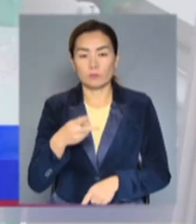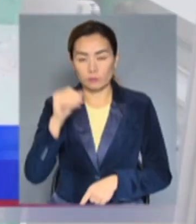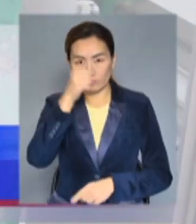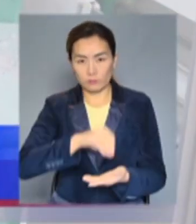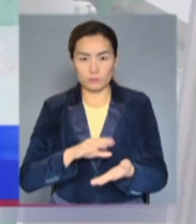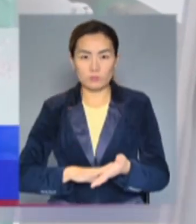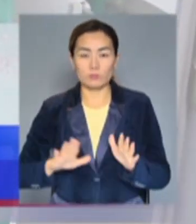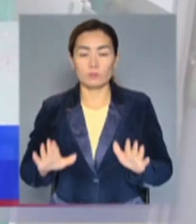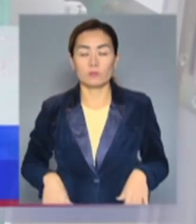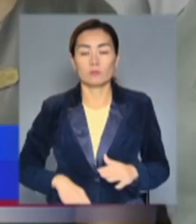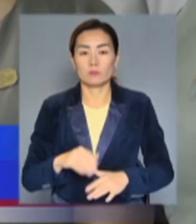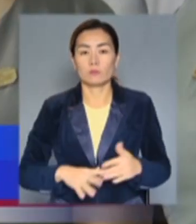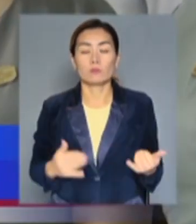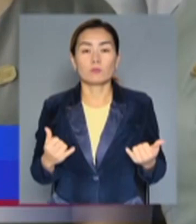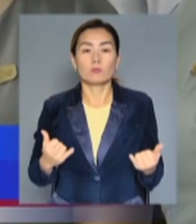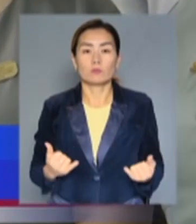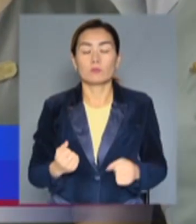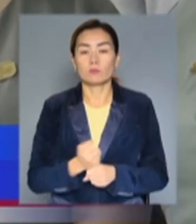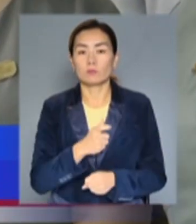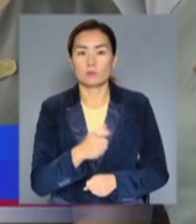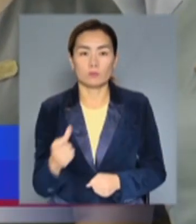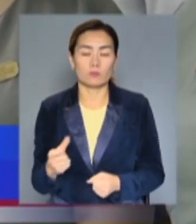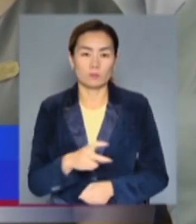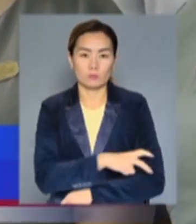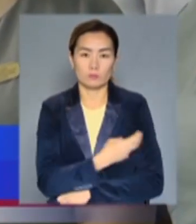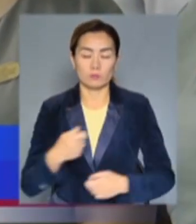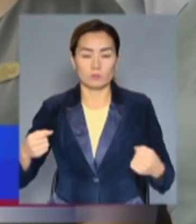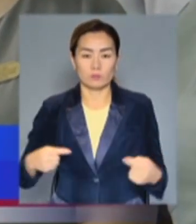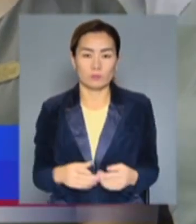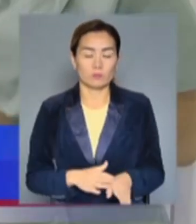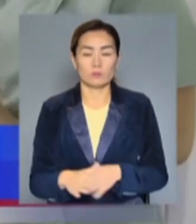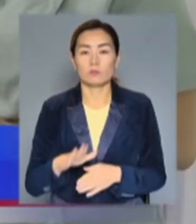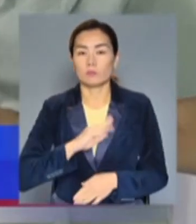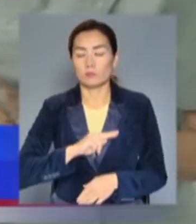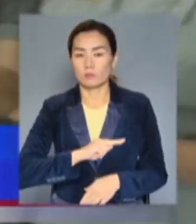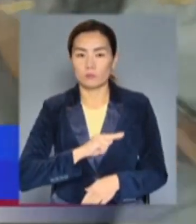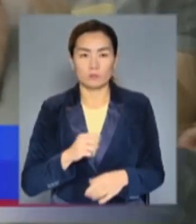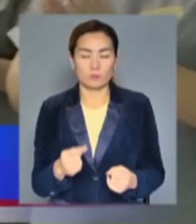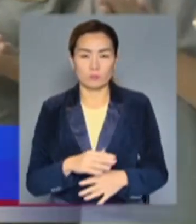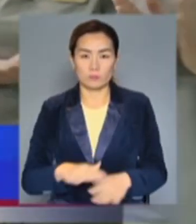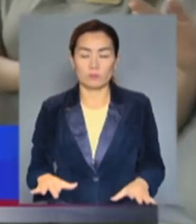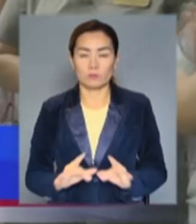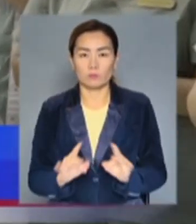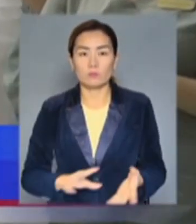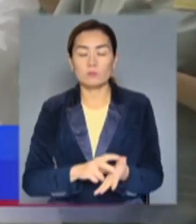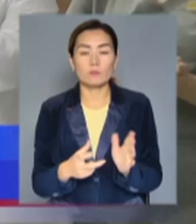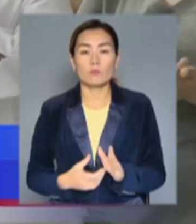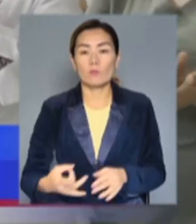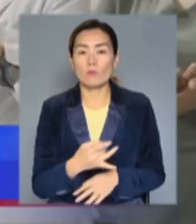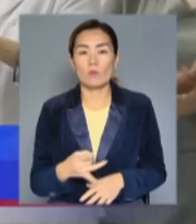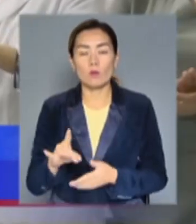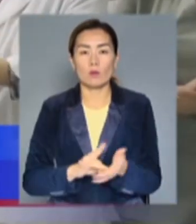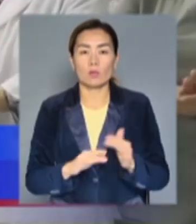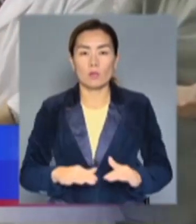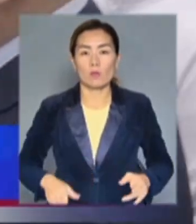бекітілген стандарттар бойынша жүргізіліп, қазіргі кезде пациенттер мен аққалаттылардың талаптарына толық сәйкес келмеген, дейді дәрігерлер. Бұл бөлімше өңірдегі